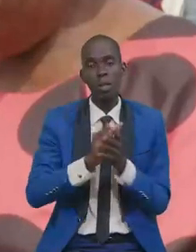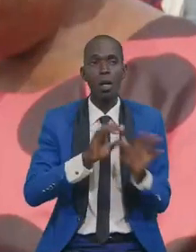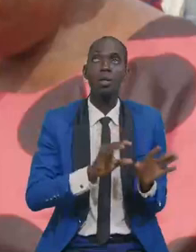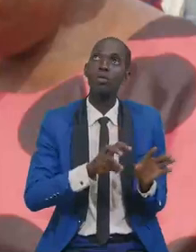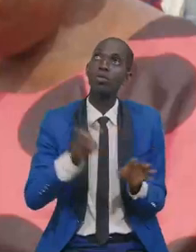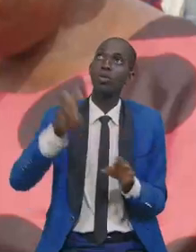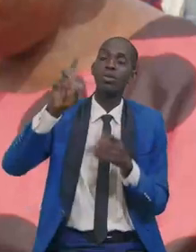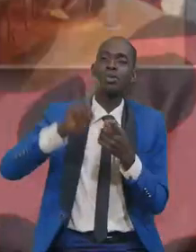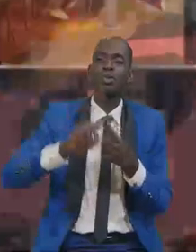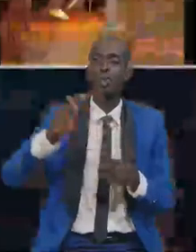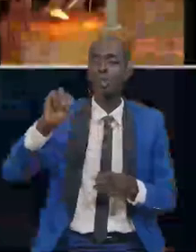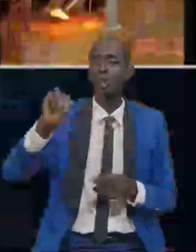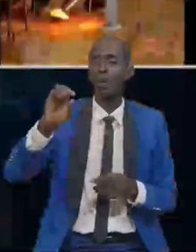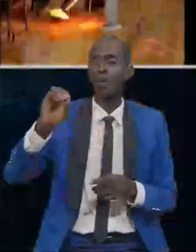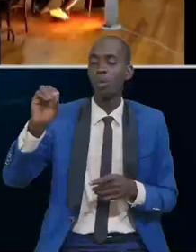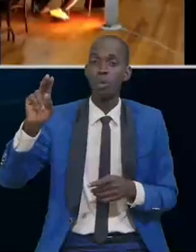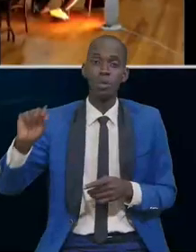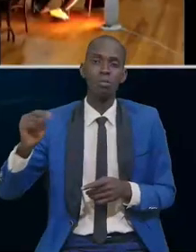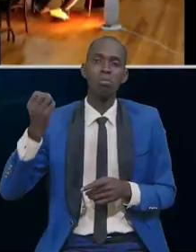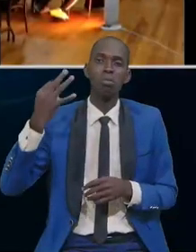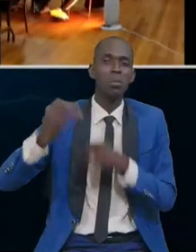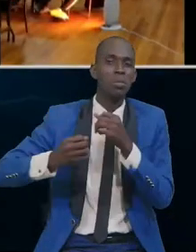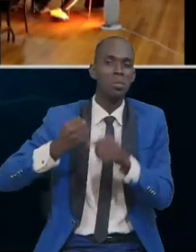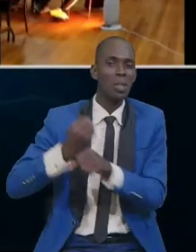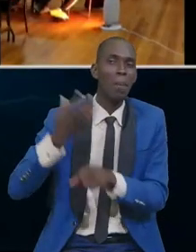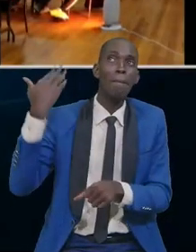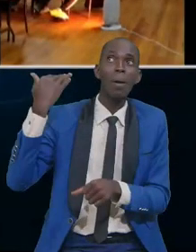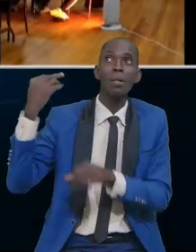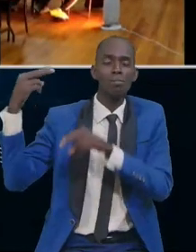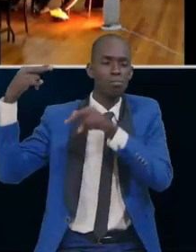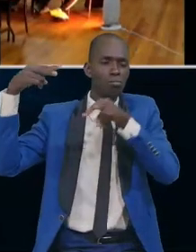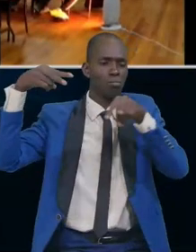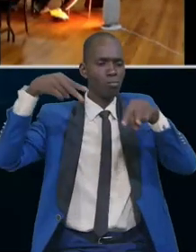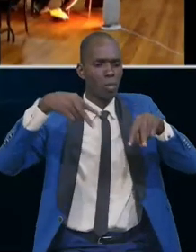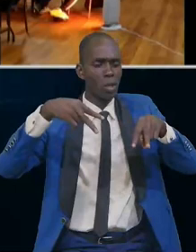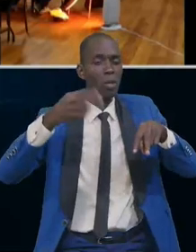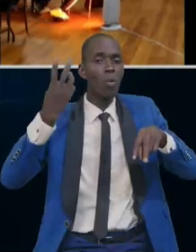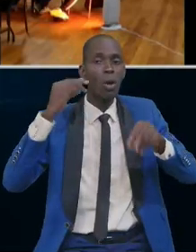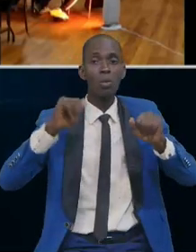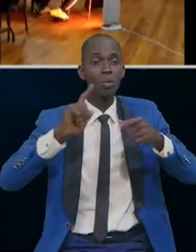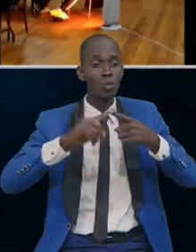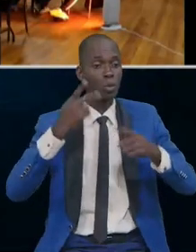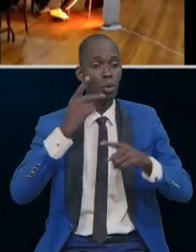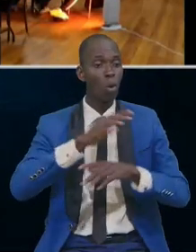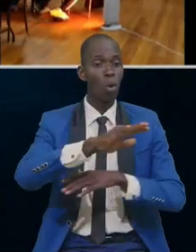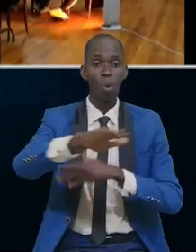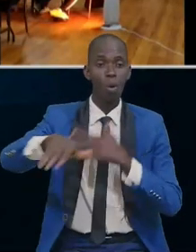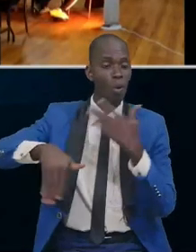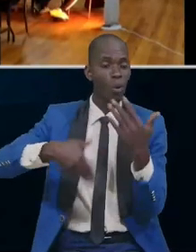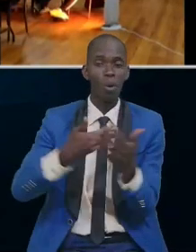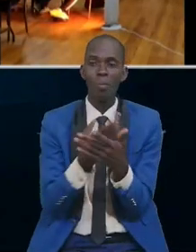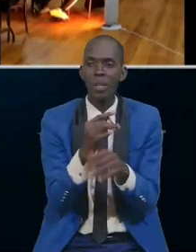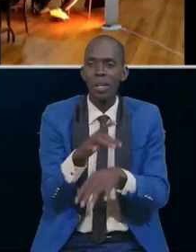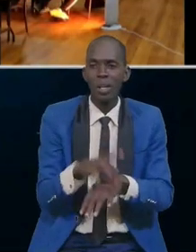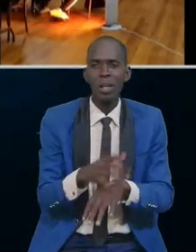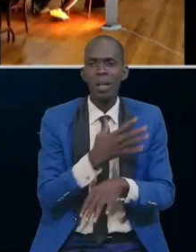sur la lune, il y a des décennies de cela, ils ont regardé et ils ont pu voir toute la